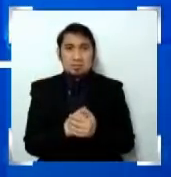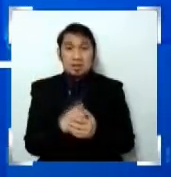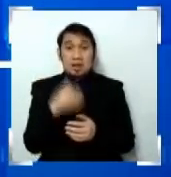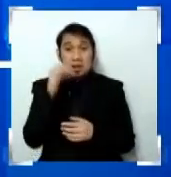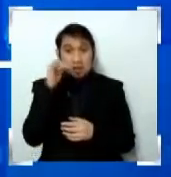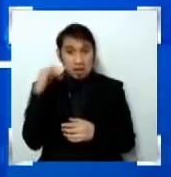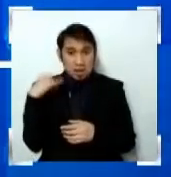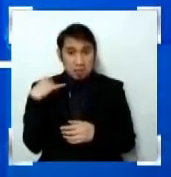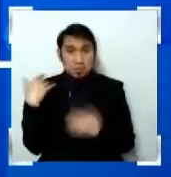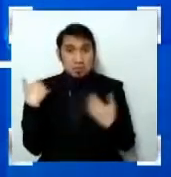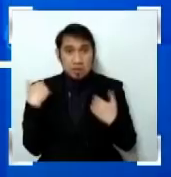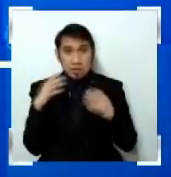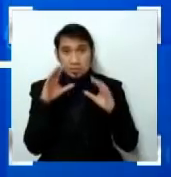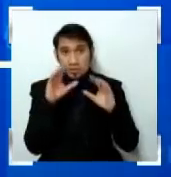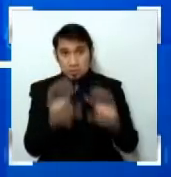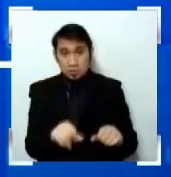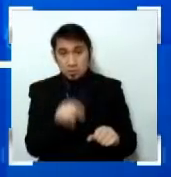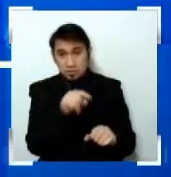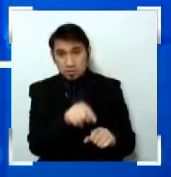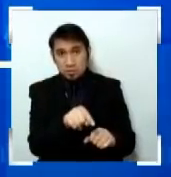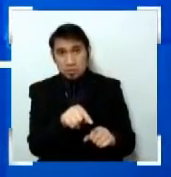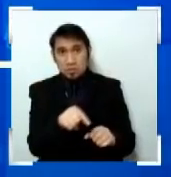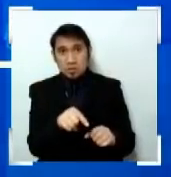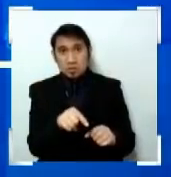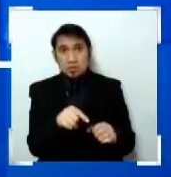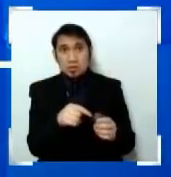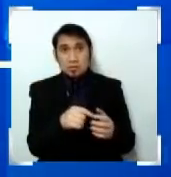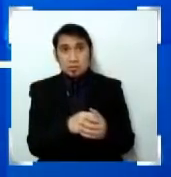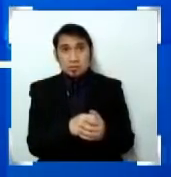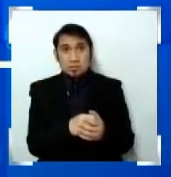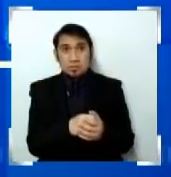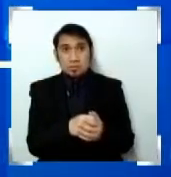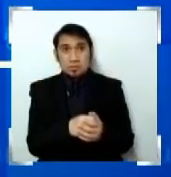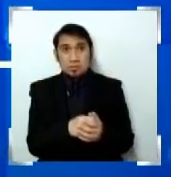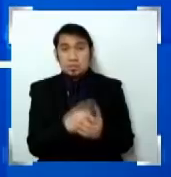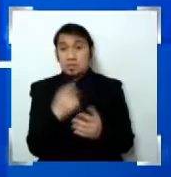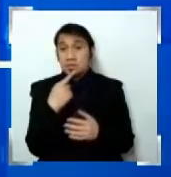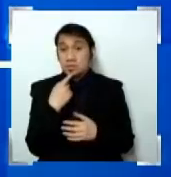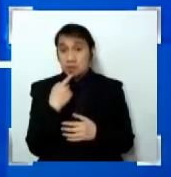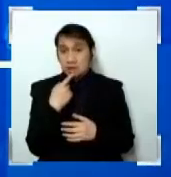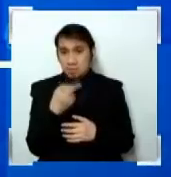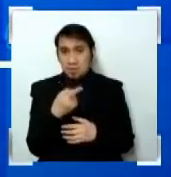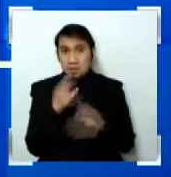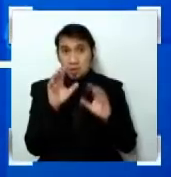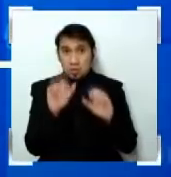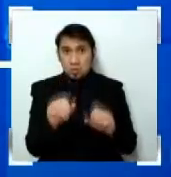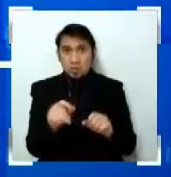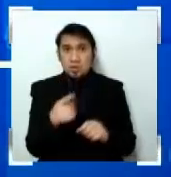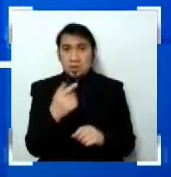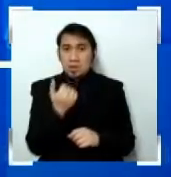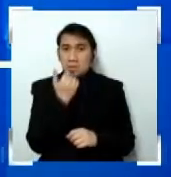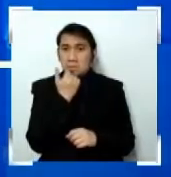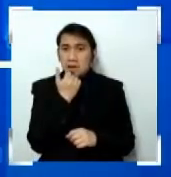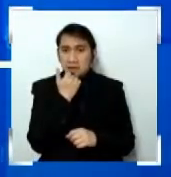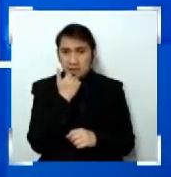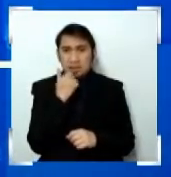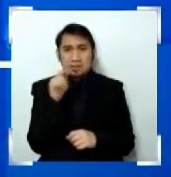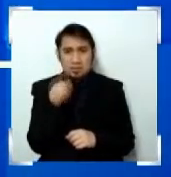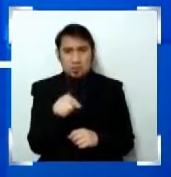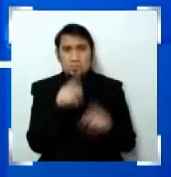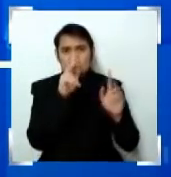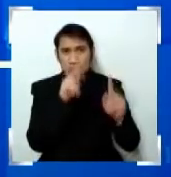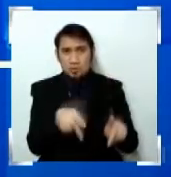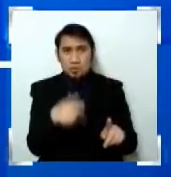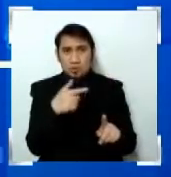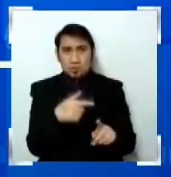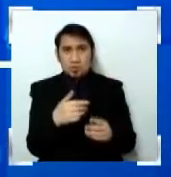dinampot na dalawang lalaki na may kinalaman umano sa pagpatay. Ayon sa isa sa mga nahuli, maling tao ang binaril ng at-large na gunman. May lead